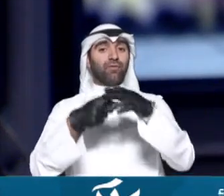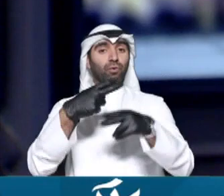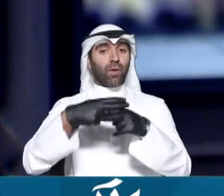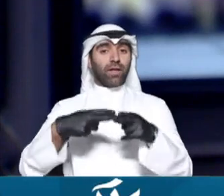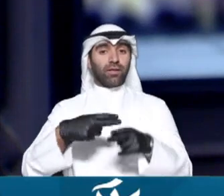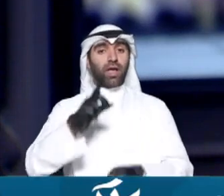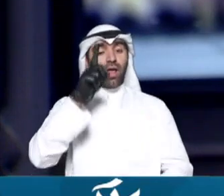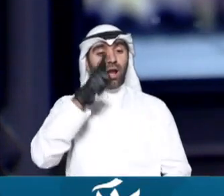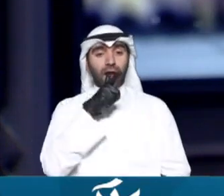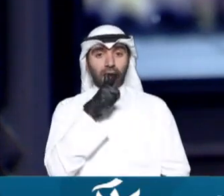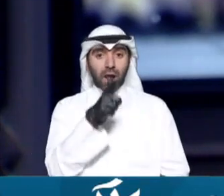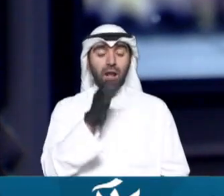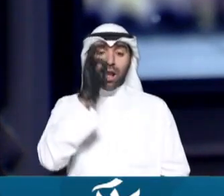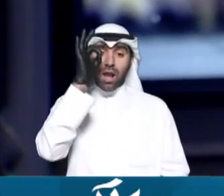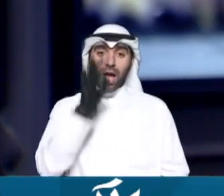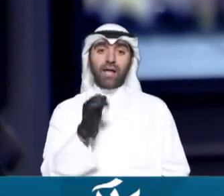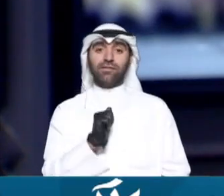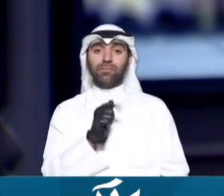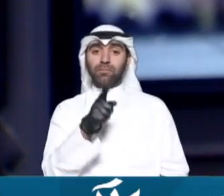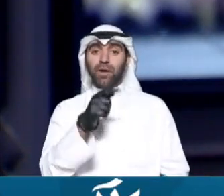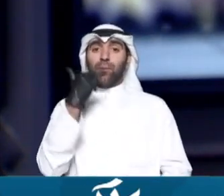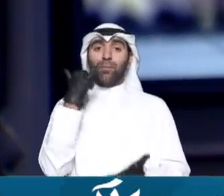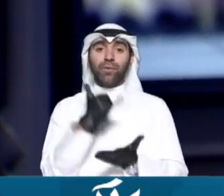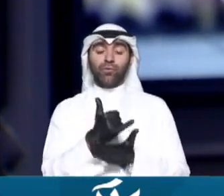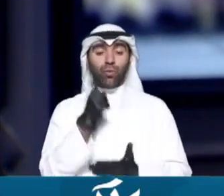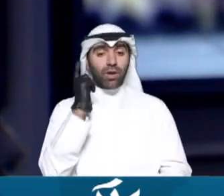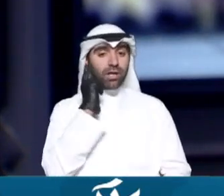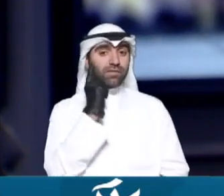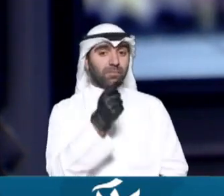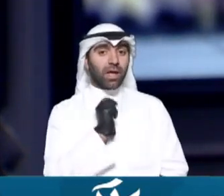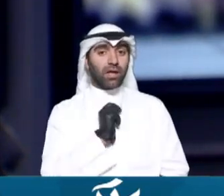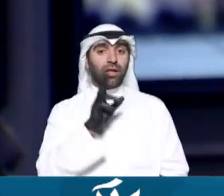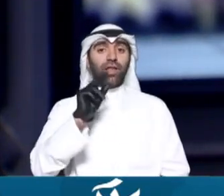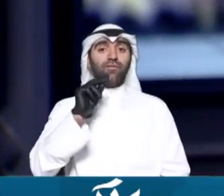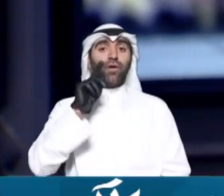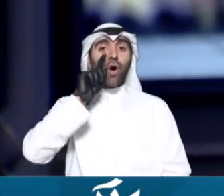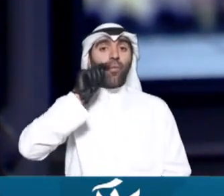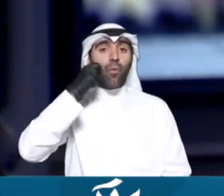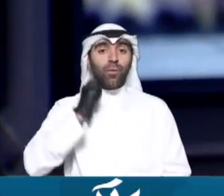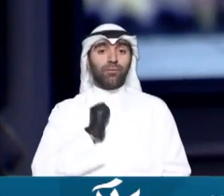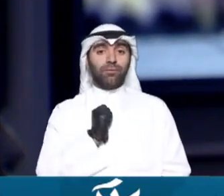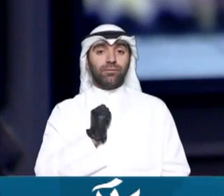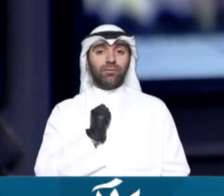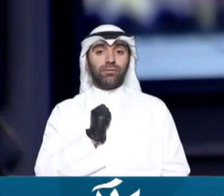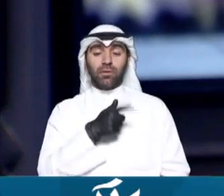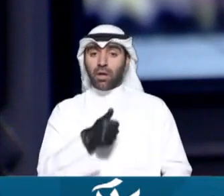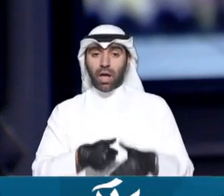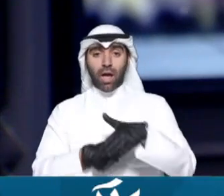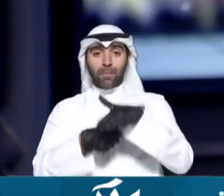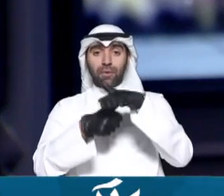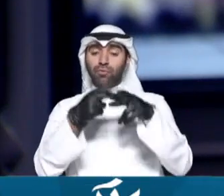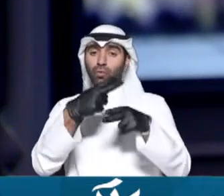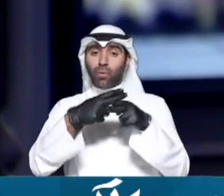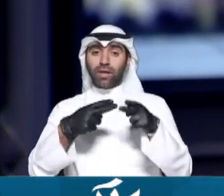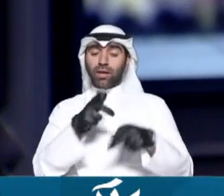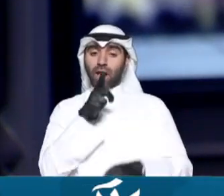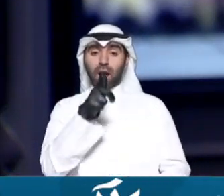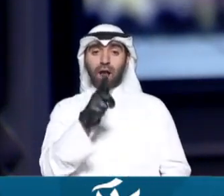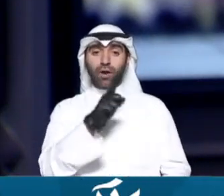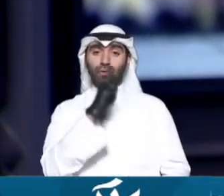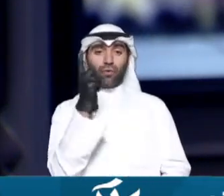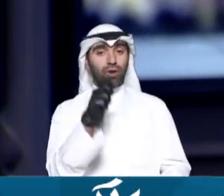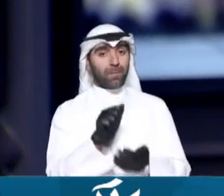قصر والدولة ما قصرت، وزارة الصحة ما قصرت. نعم. يعني حتى التأمين الغذائي